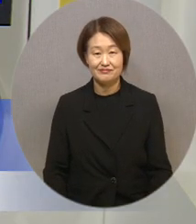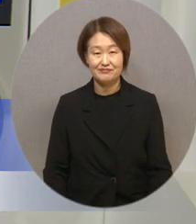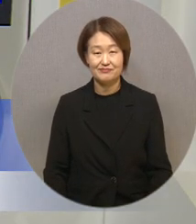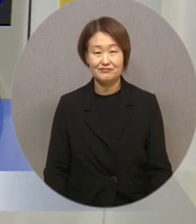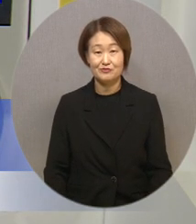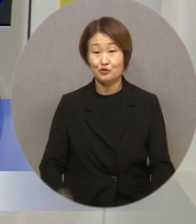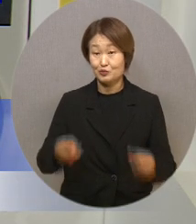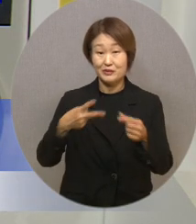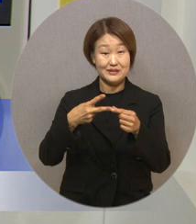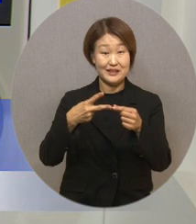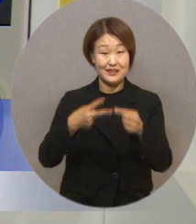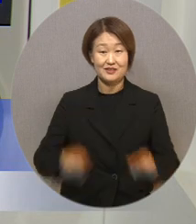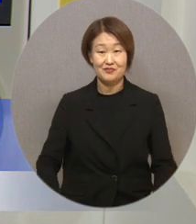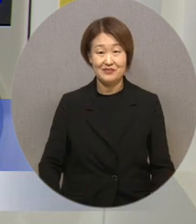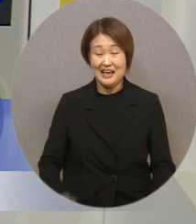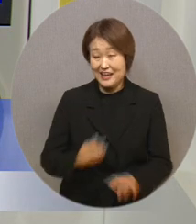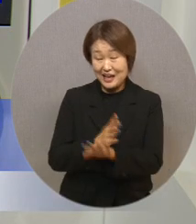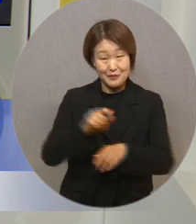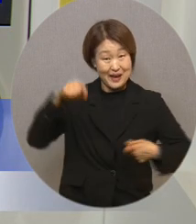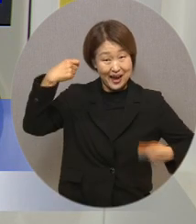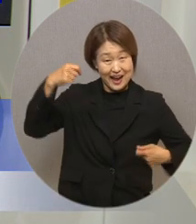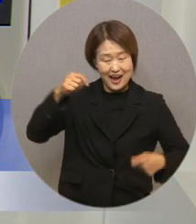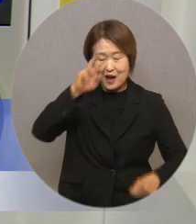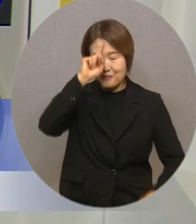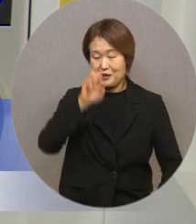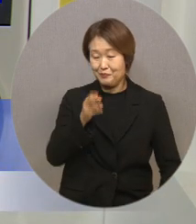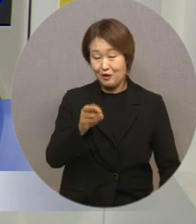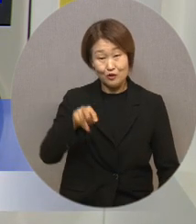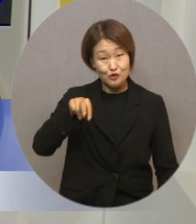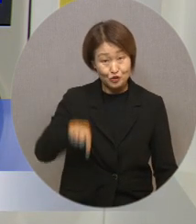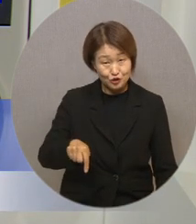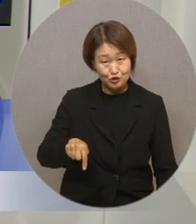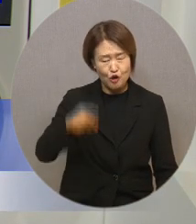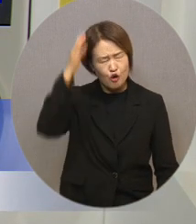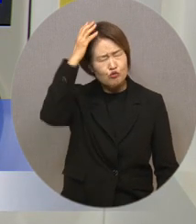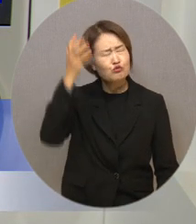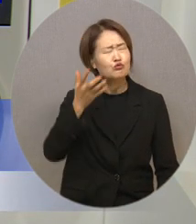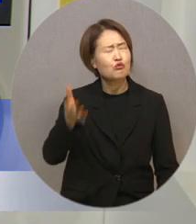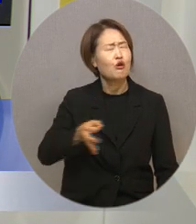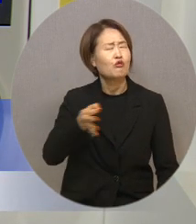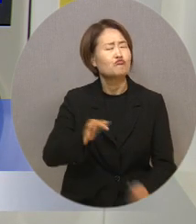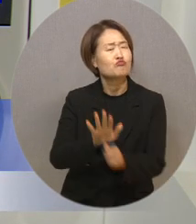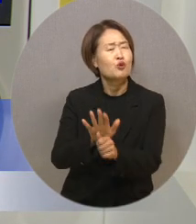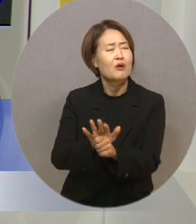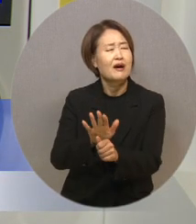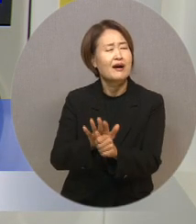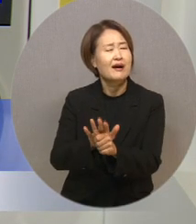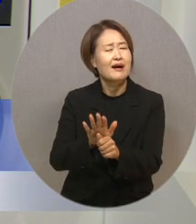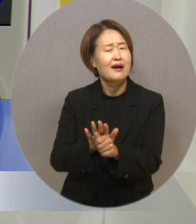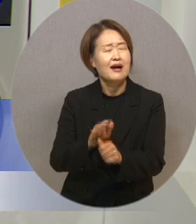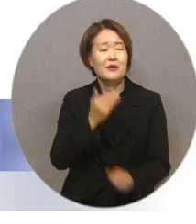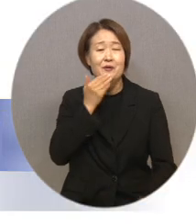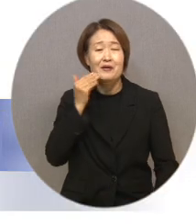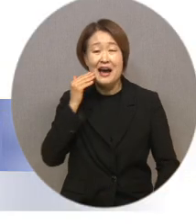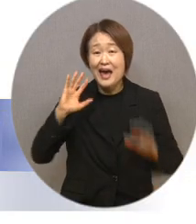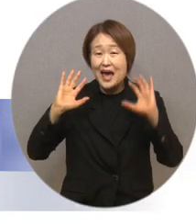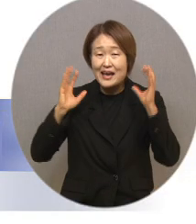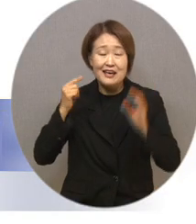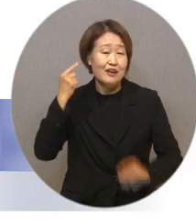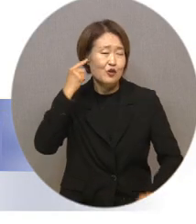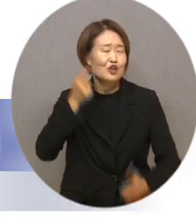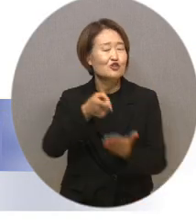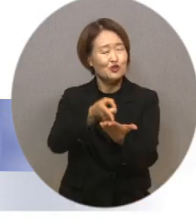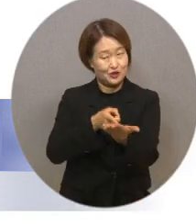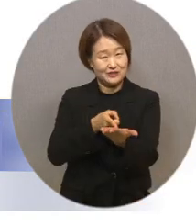다음 뉴스입니다. 방송인 박명수 씨의 후원으로 청각장애 아동이 인공달팽이관 수술을 받았습니다.